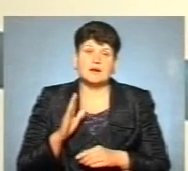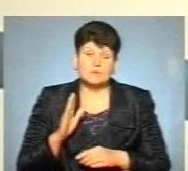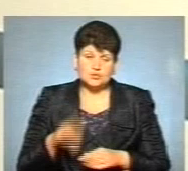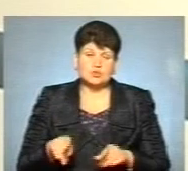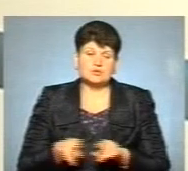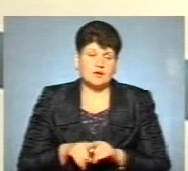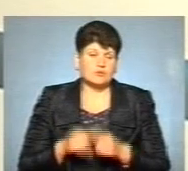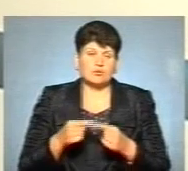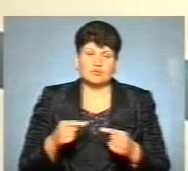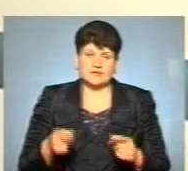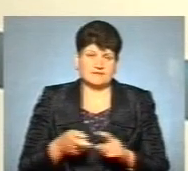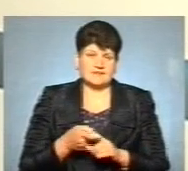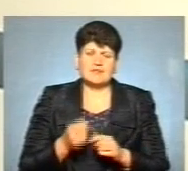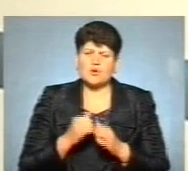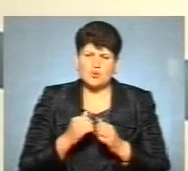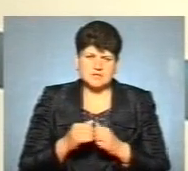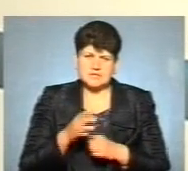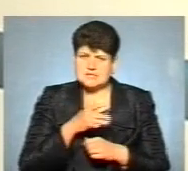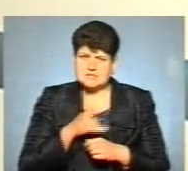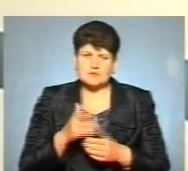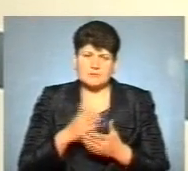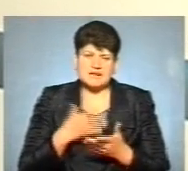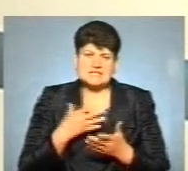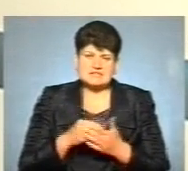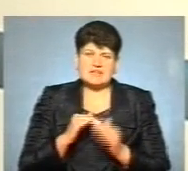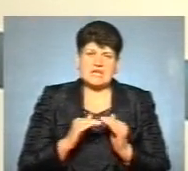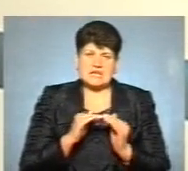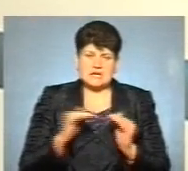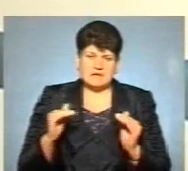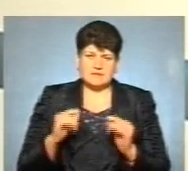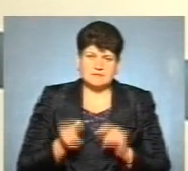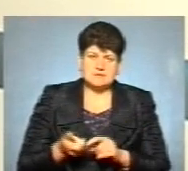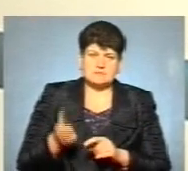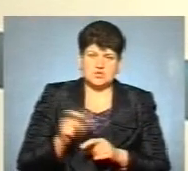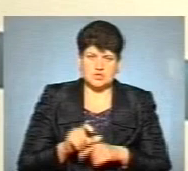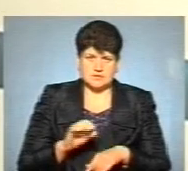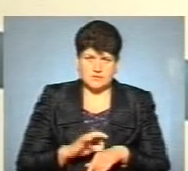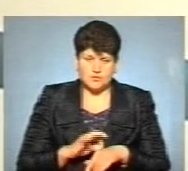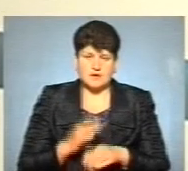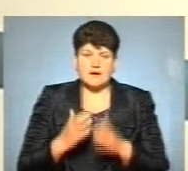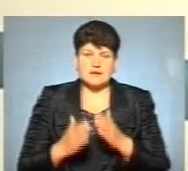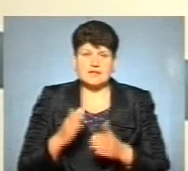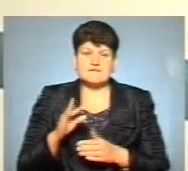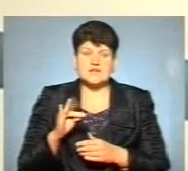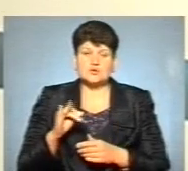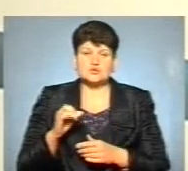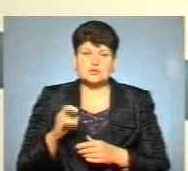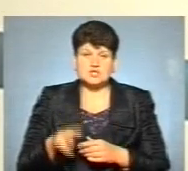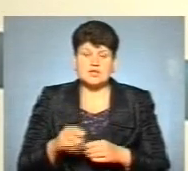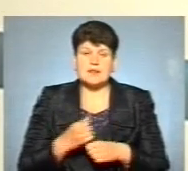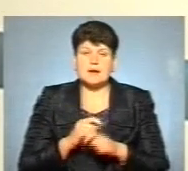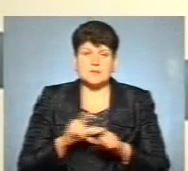респіраторна інфекція, вона в кожен сезон має свій рівень підвищеної захворюваності. Але вірусологічна лабораторія не